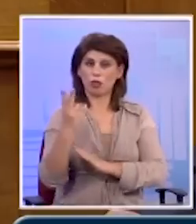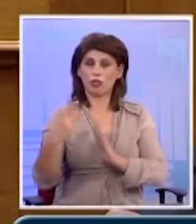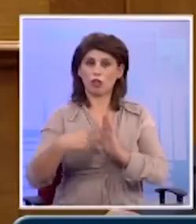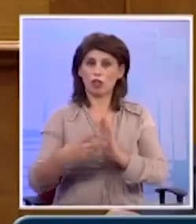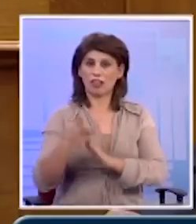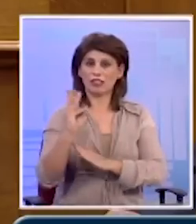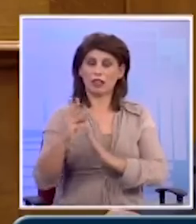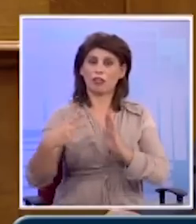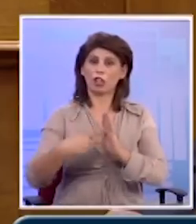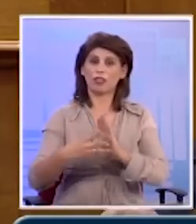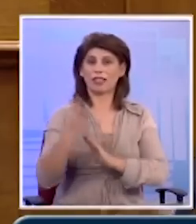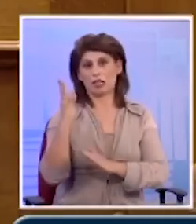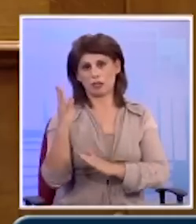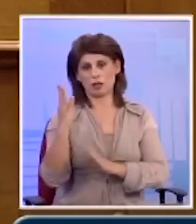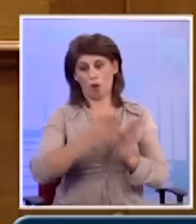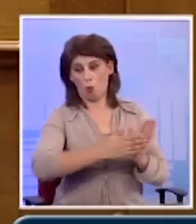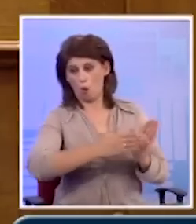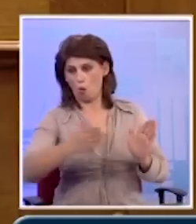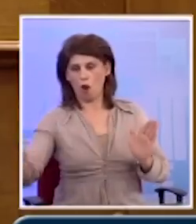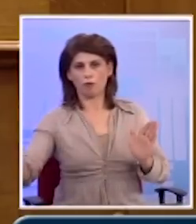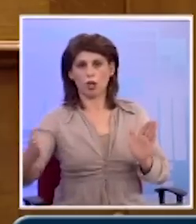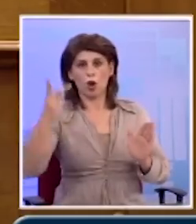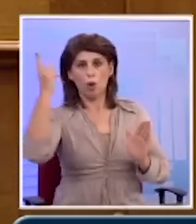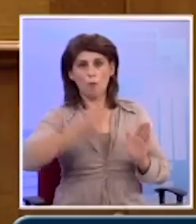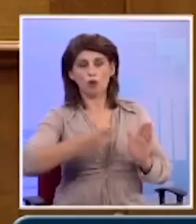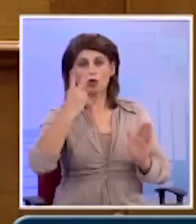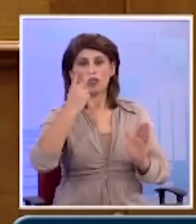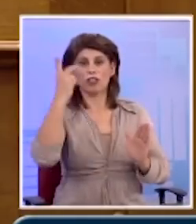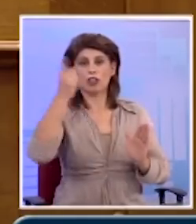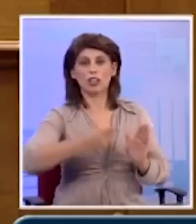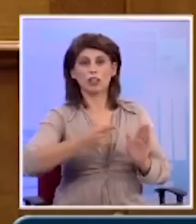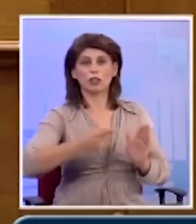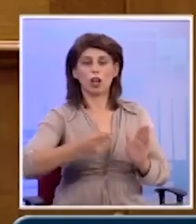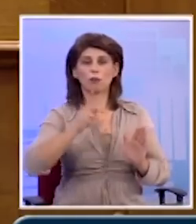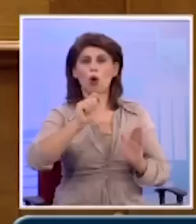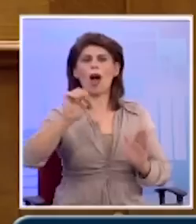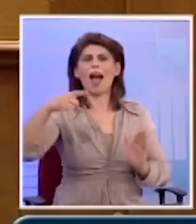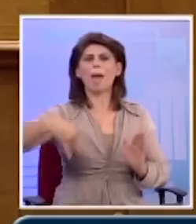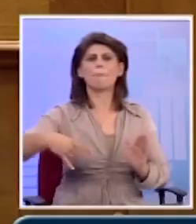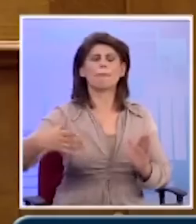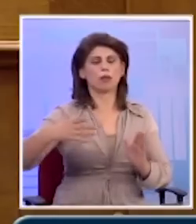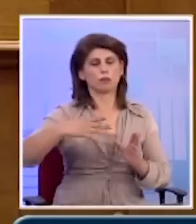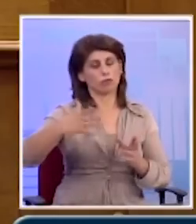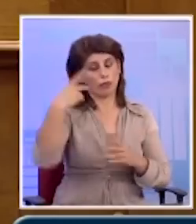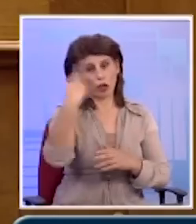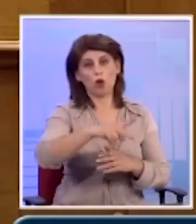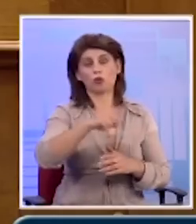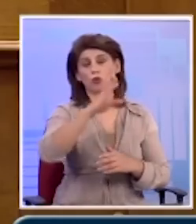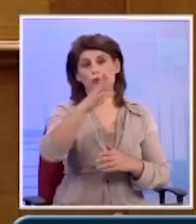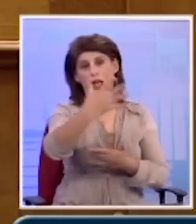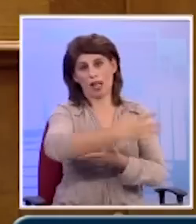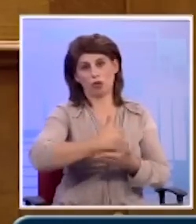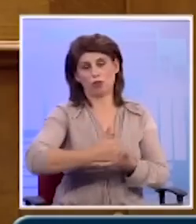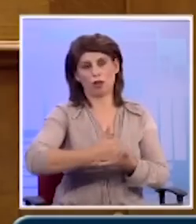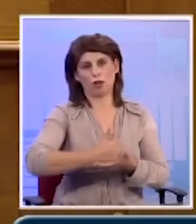2012, 2013 και 2014. Ποσοστό 2% ετησίως επί των ακαθαρίστων εσόδων τους. Σε